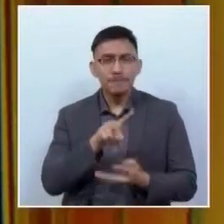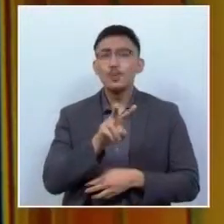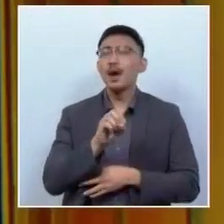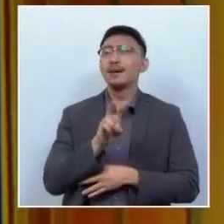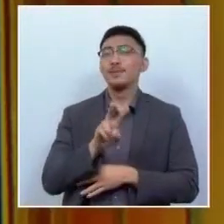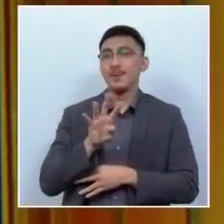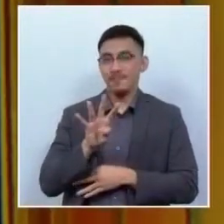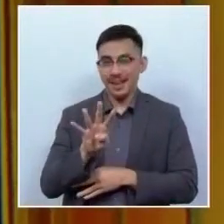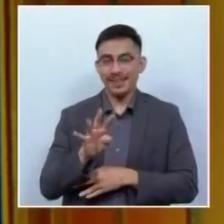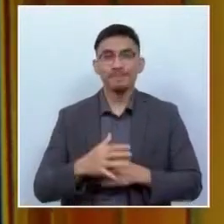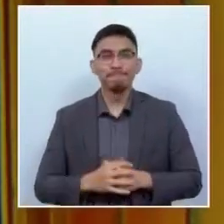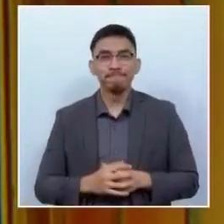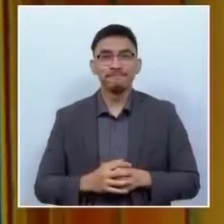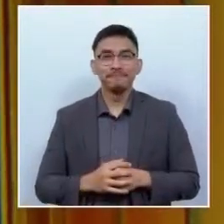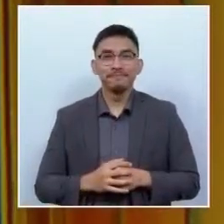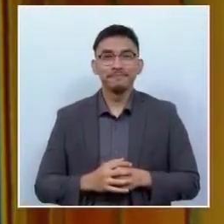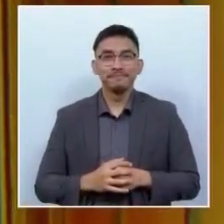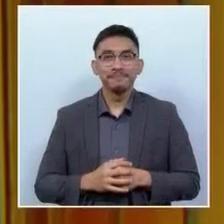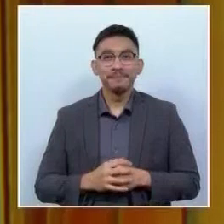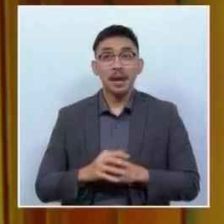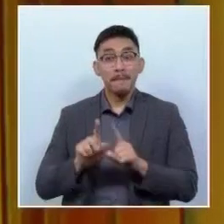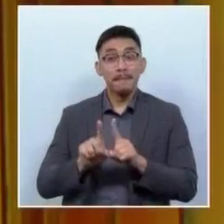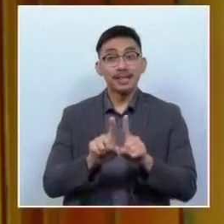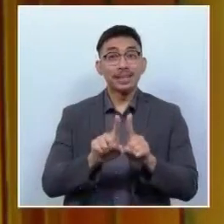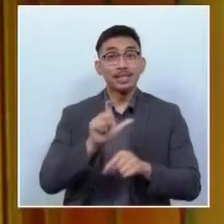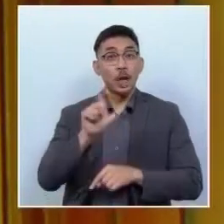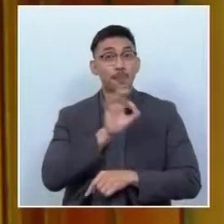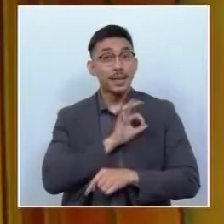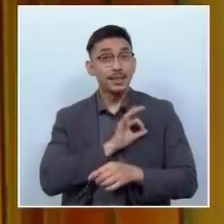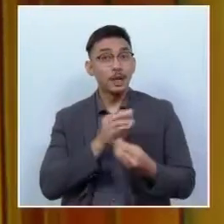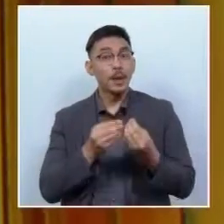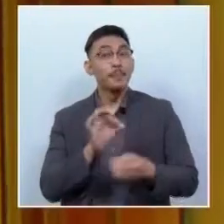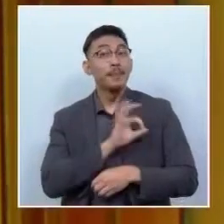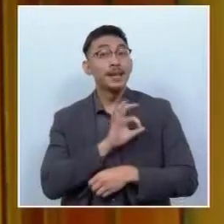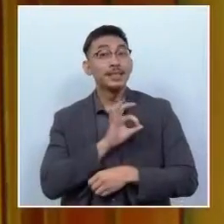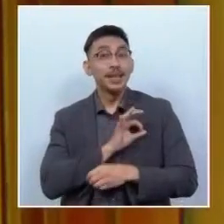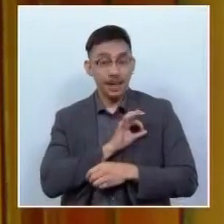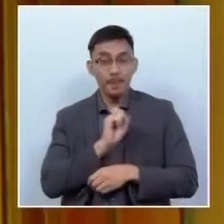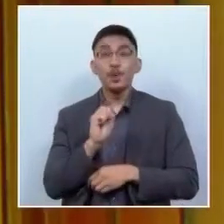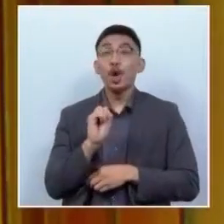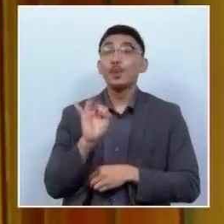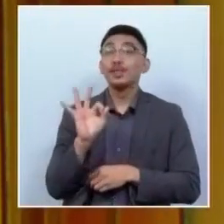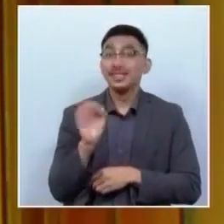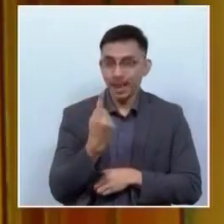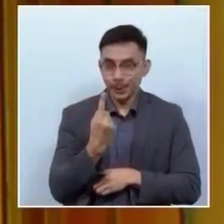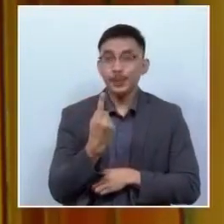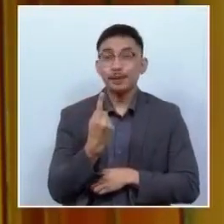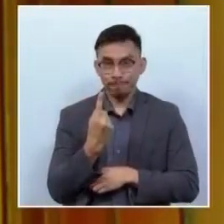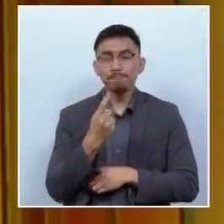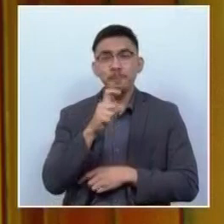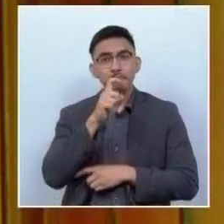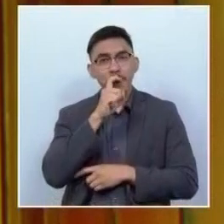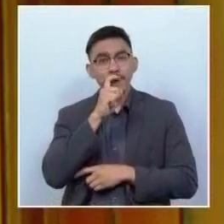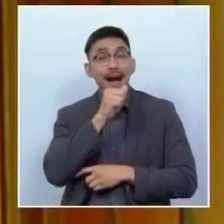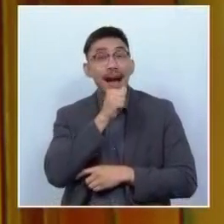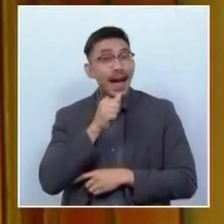2024. Inilah pasangan calon presiden dan calon wakil presiden nomor urut 1. Bapak Haji Anies